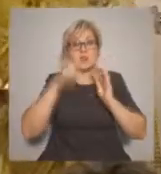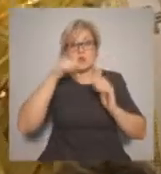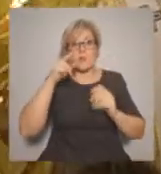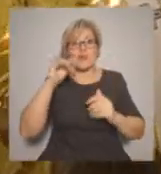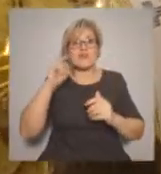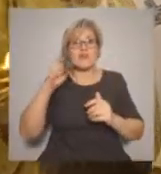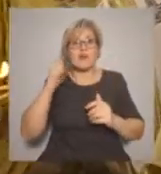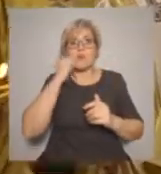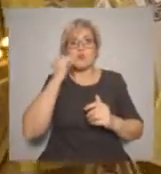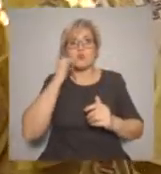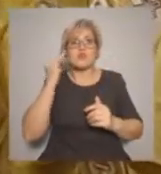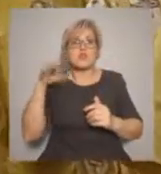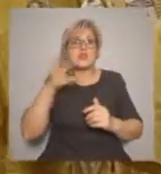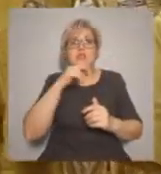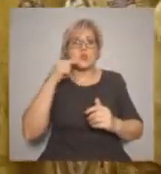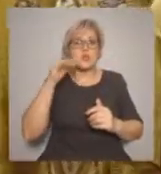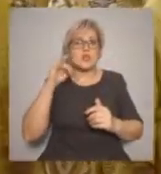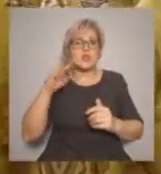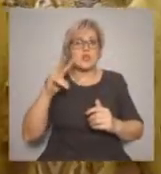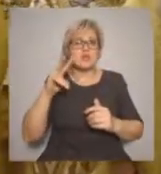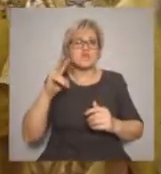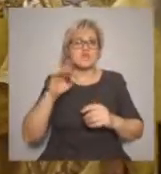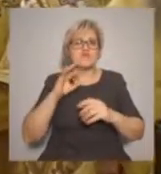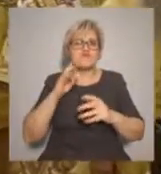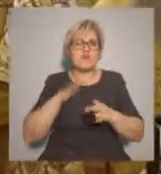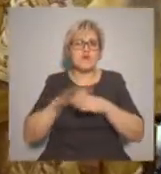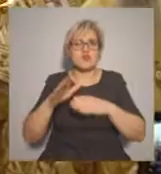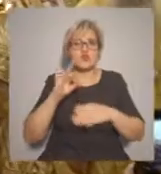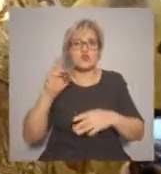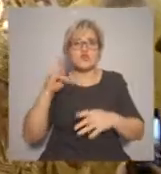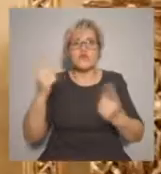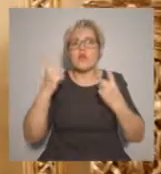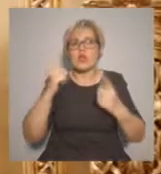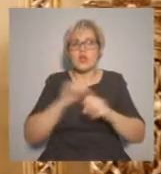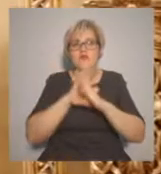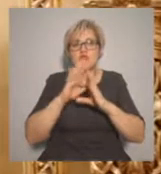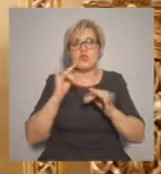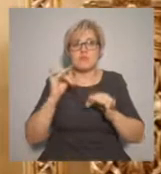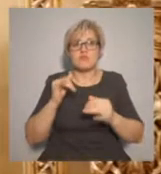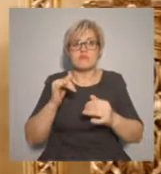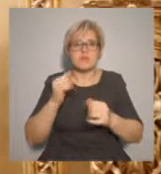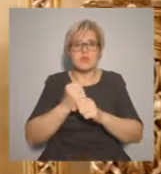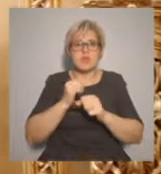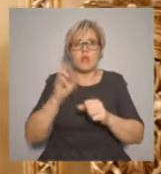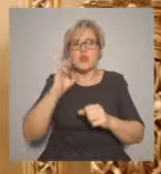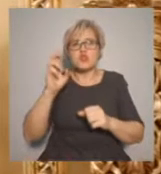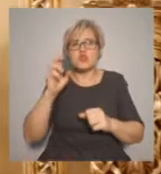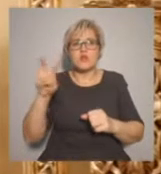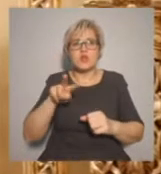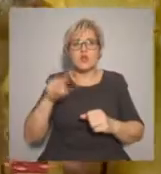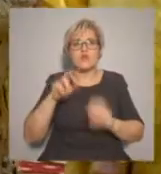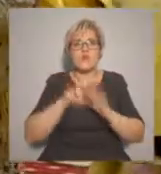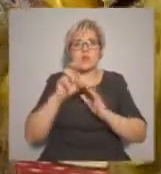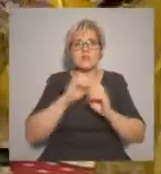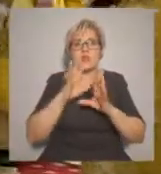9 сентября 2018 года патриарх Московский и всея Руси Кирилл совершил чин Великого Освящения и возглавил Божественную Литургию